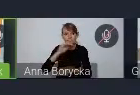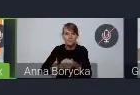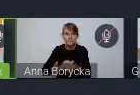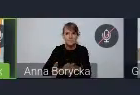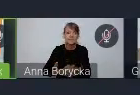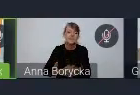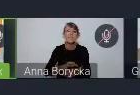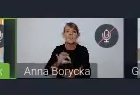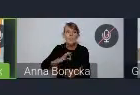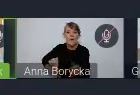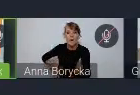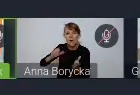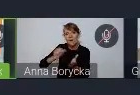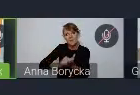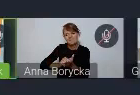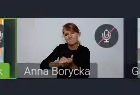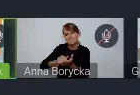środki z własnych środków.